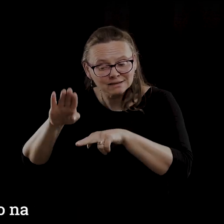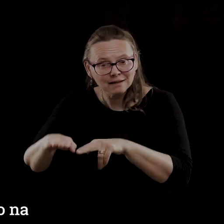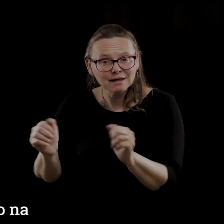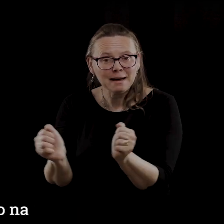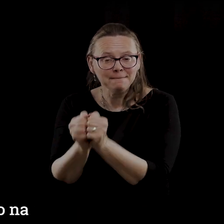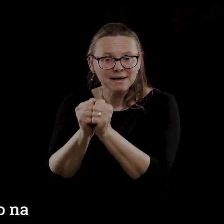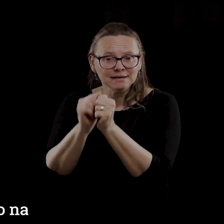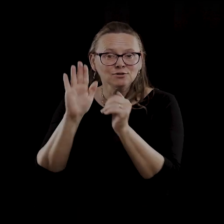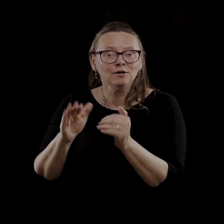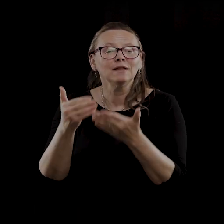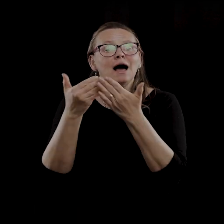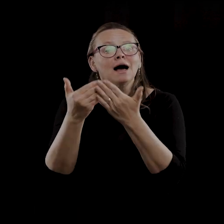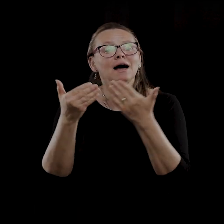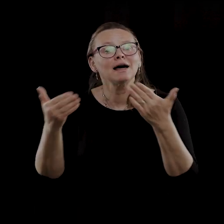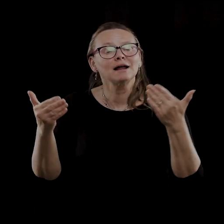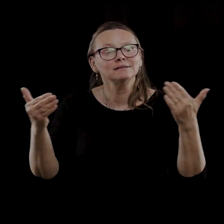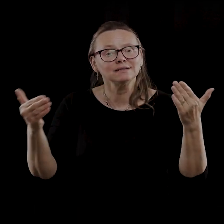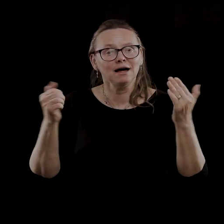razstavi.